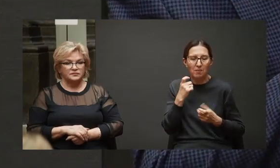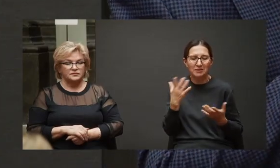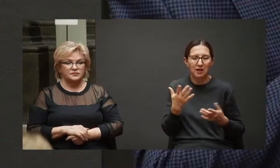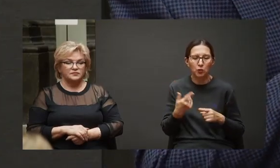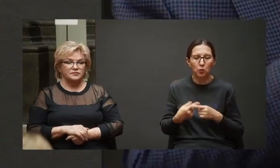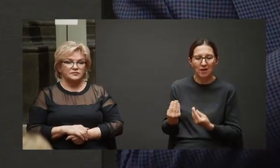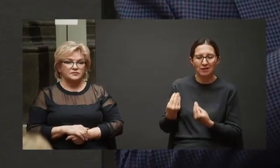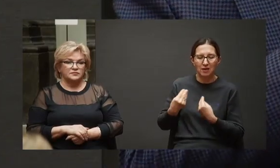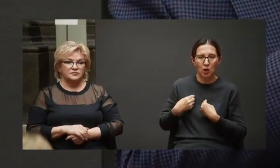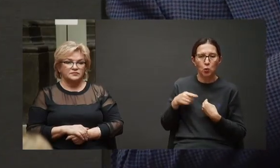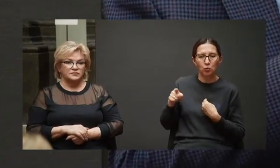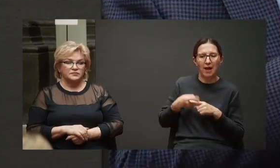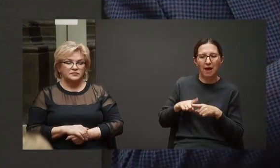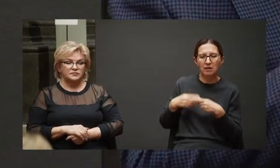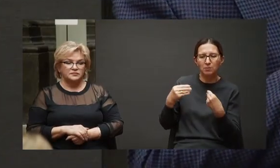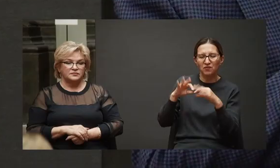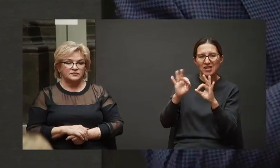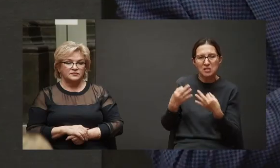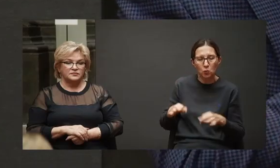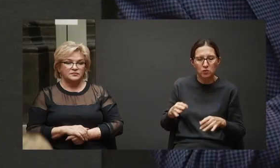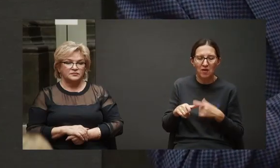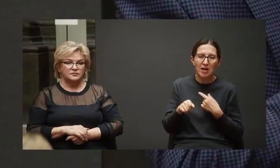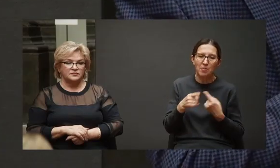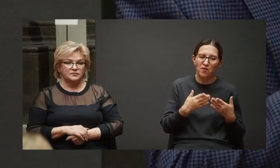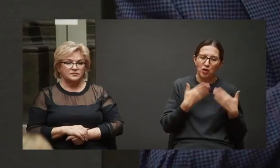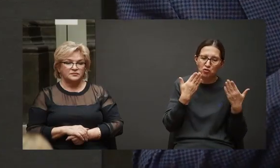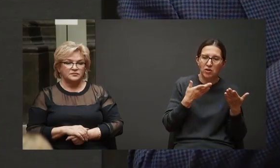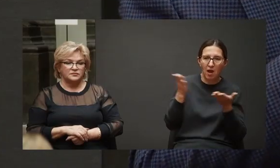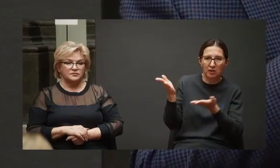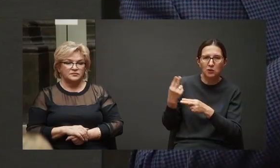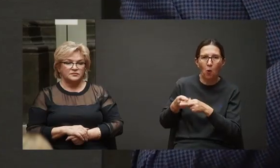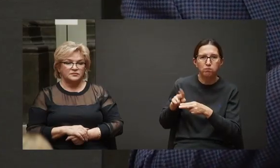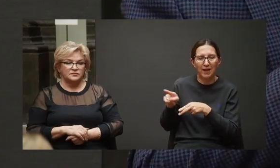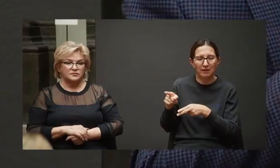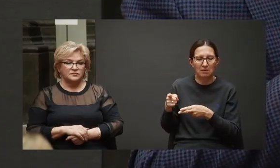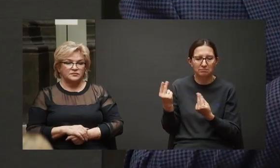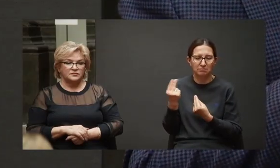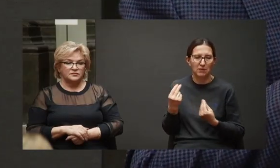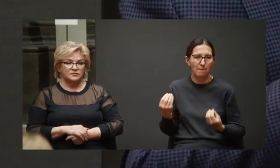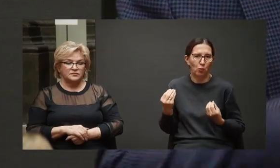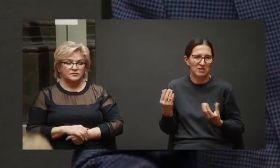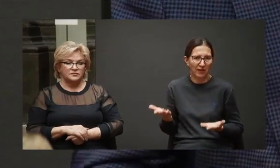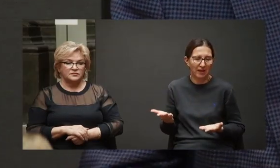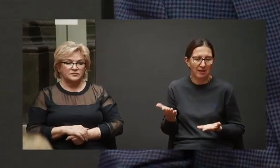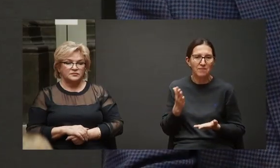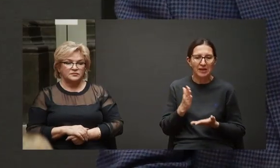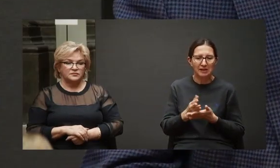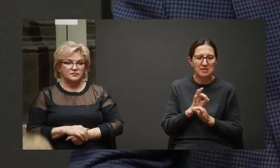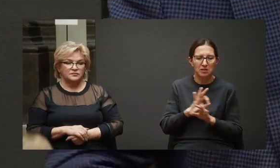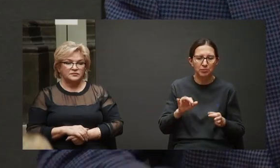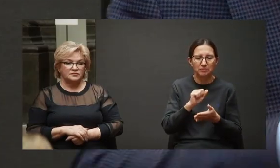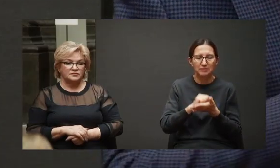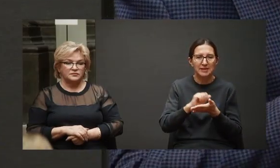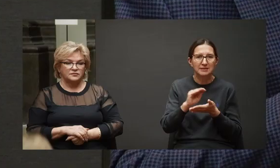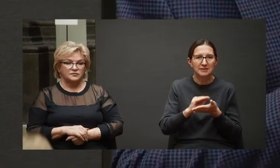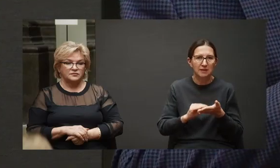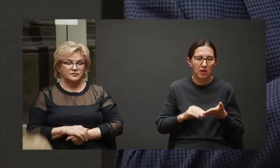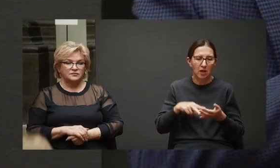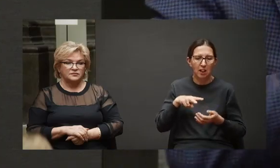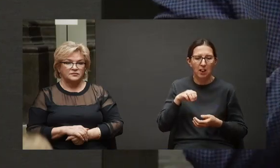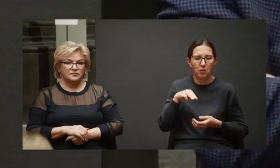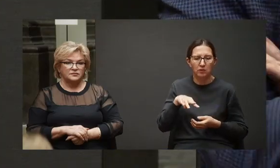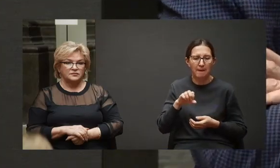произведение искусства нам сообщает, или вы читаете по поводу этого произведения. Есть хорошая статья Юрия Михайловича